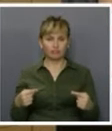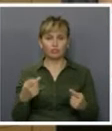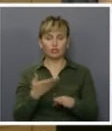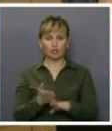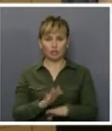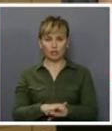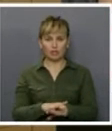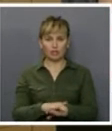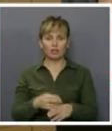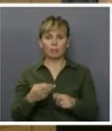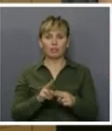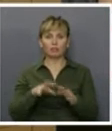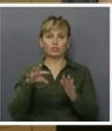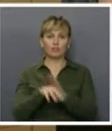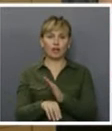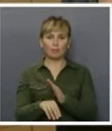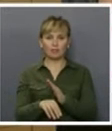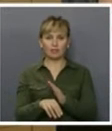в рамках